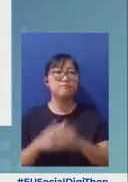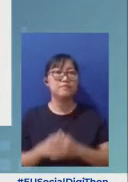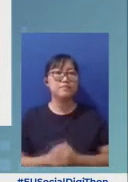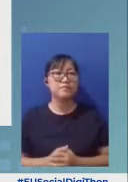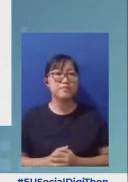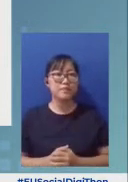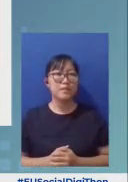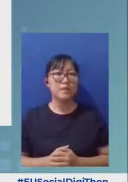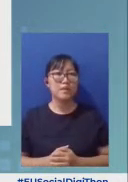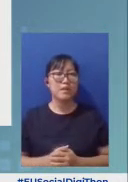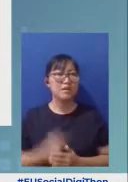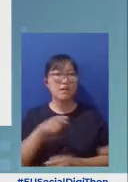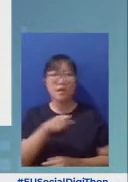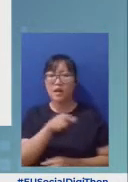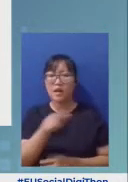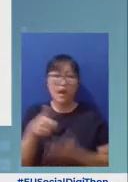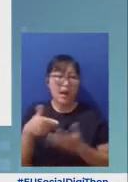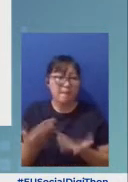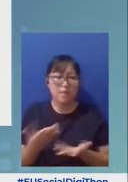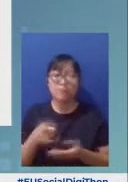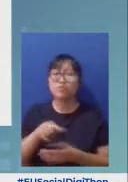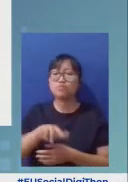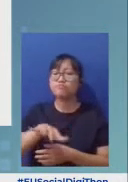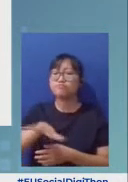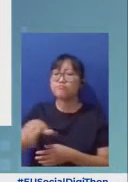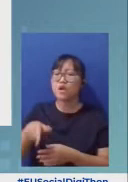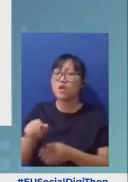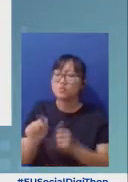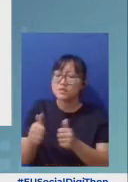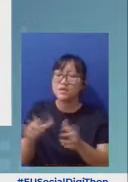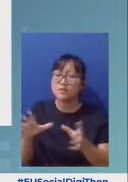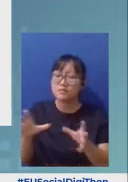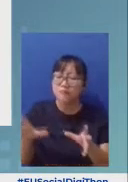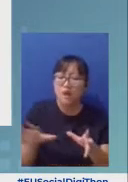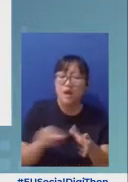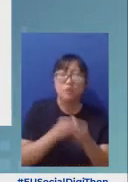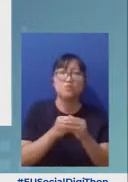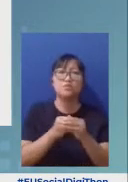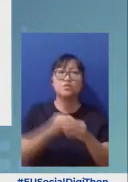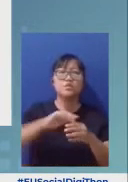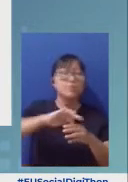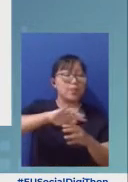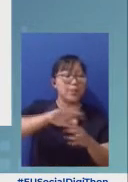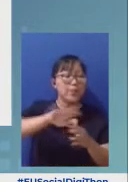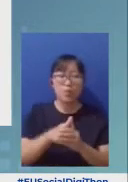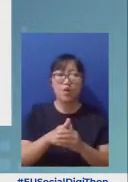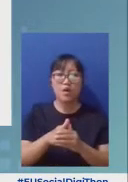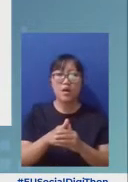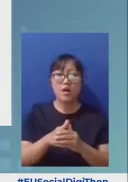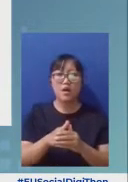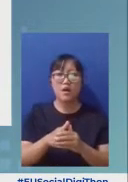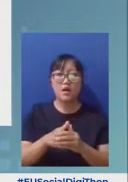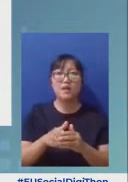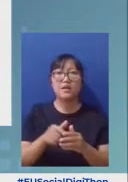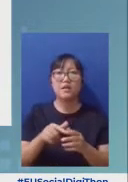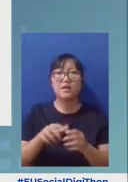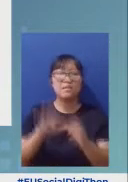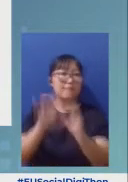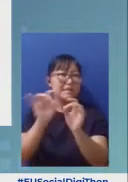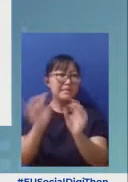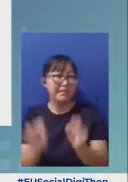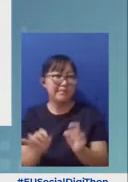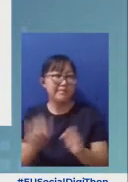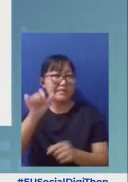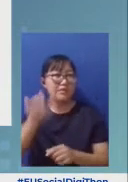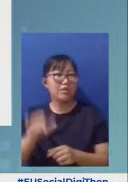apapun itu dia harus bisa merangkum seluruh golongan, seluruh kalangan yang ada di Indonesia ini. Kemudian